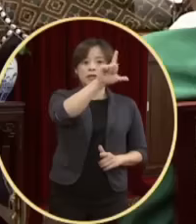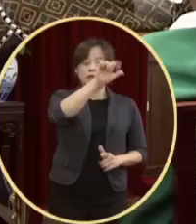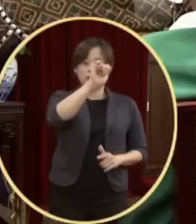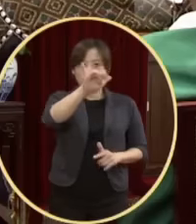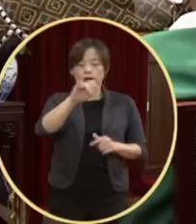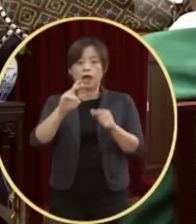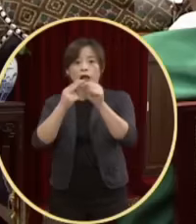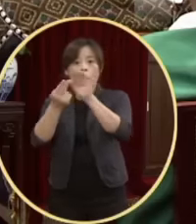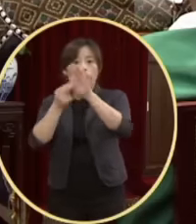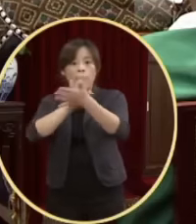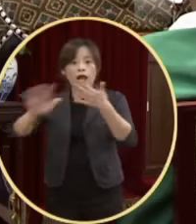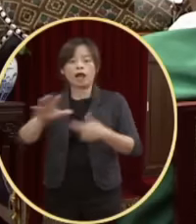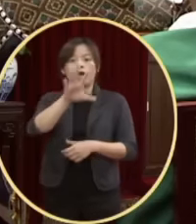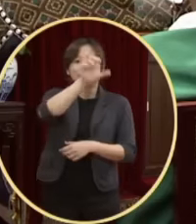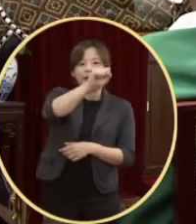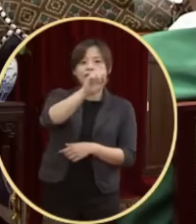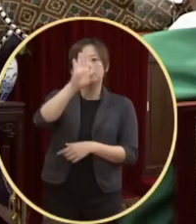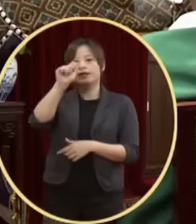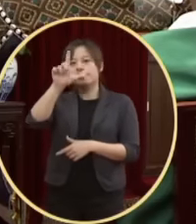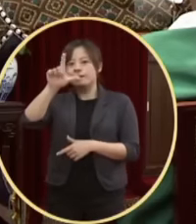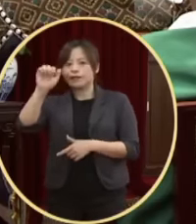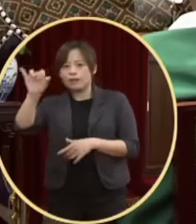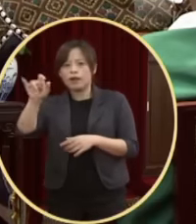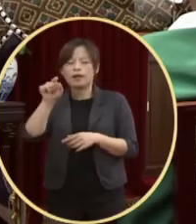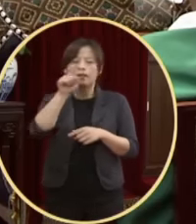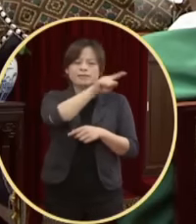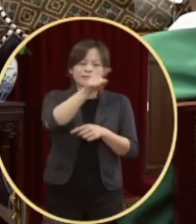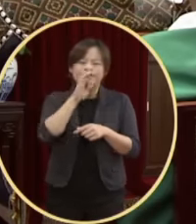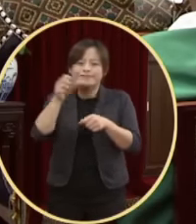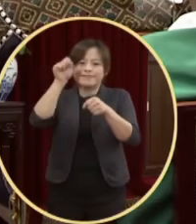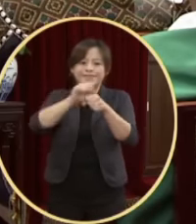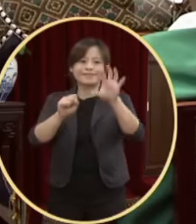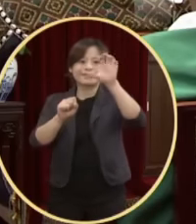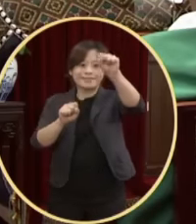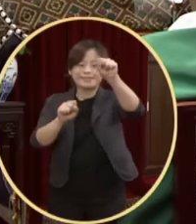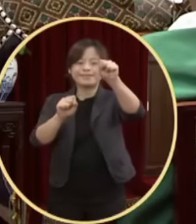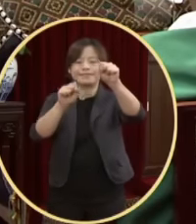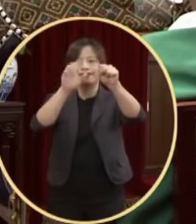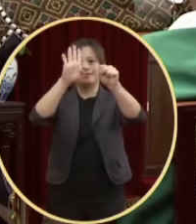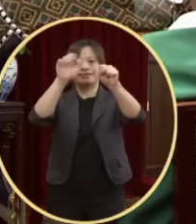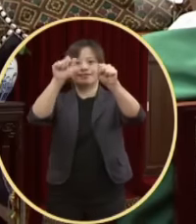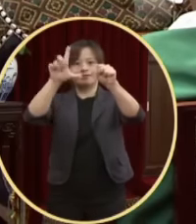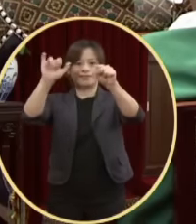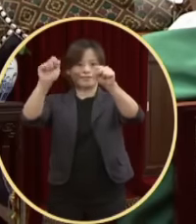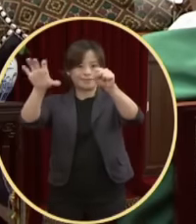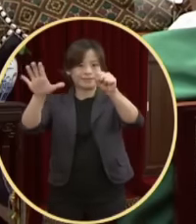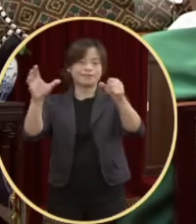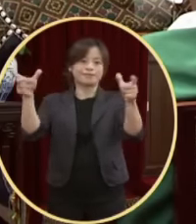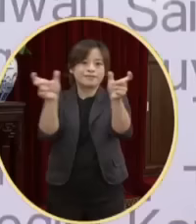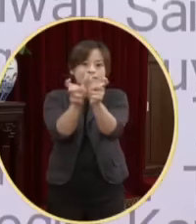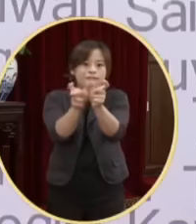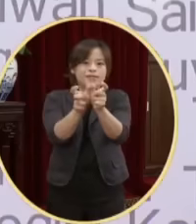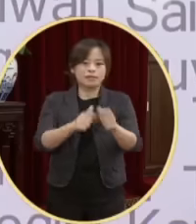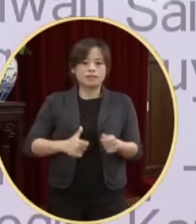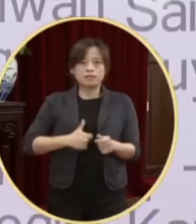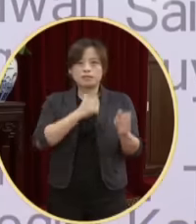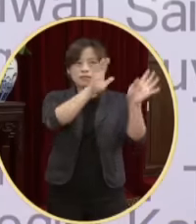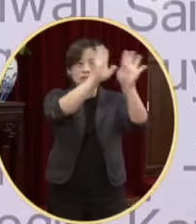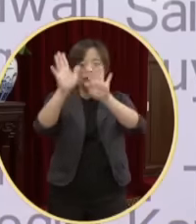解叫 spalai， 也就是在 balai 之前加一个 s 的音。真相与和